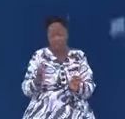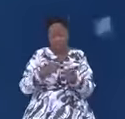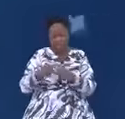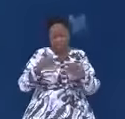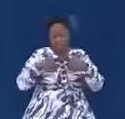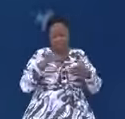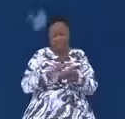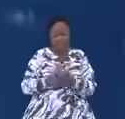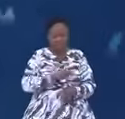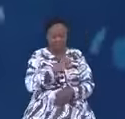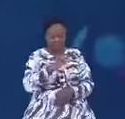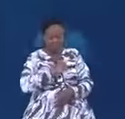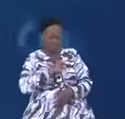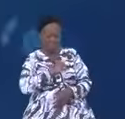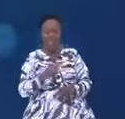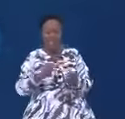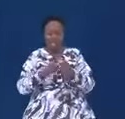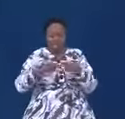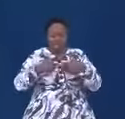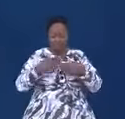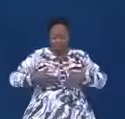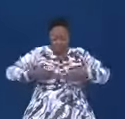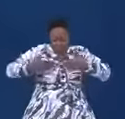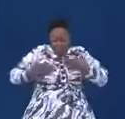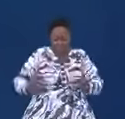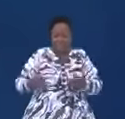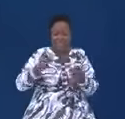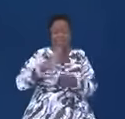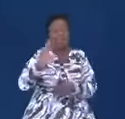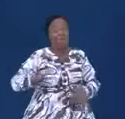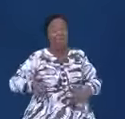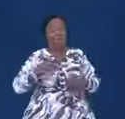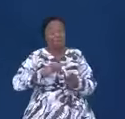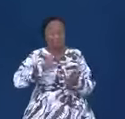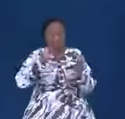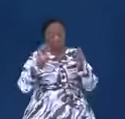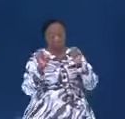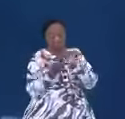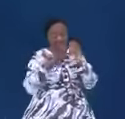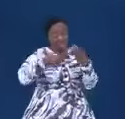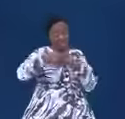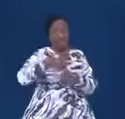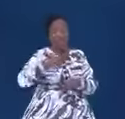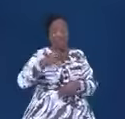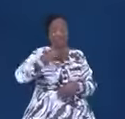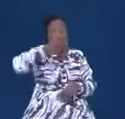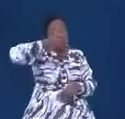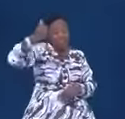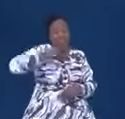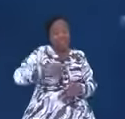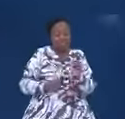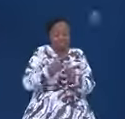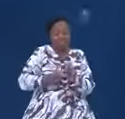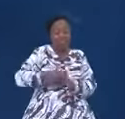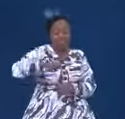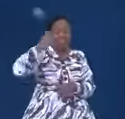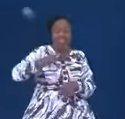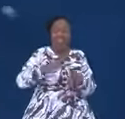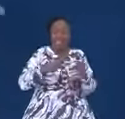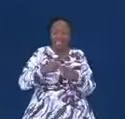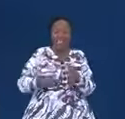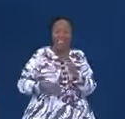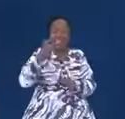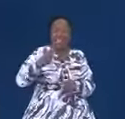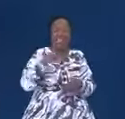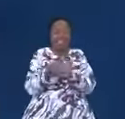vie sera transformé pour le meilleur radieuse est ce la plus élevée on